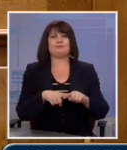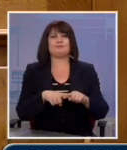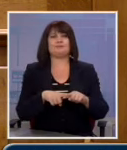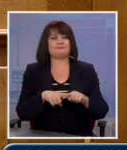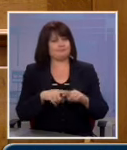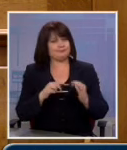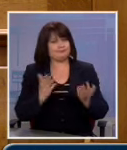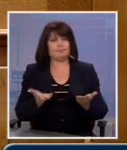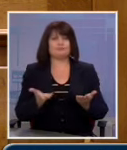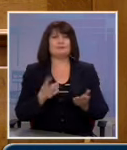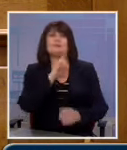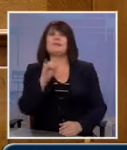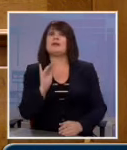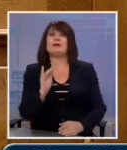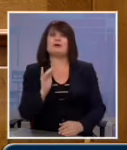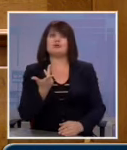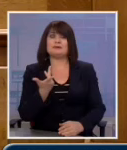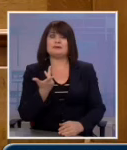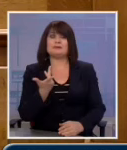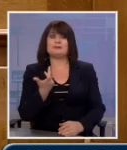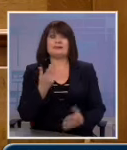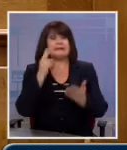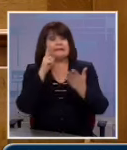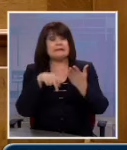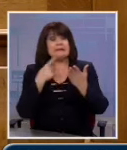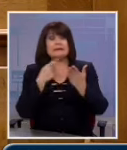με το ερώτημα, έτσι όπως διατυπώνεται,